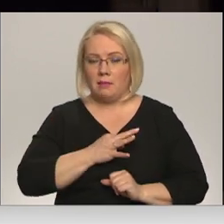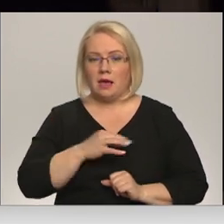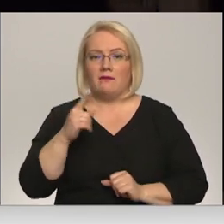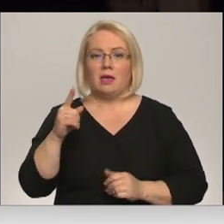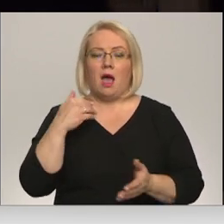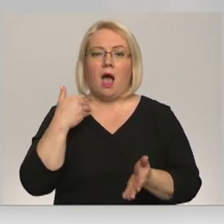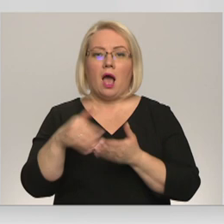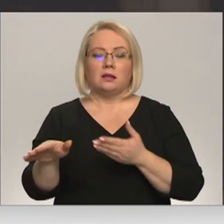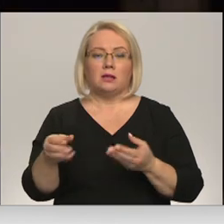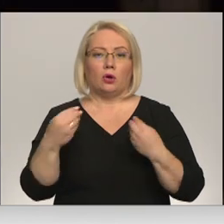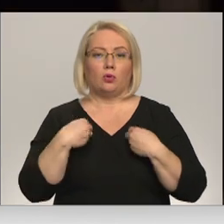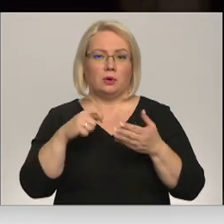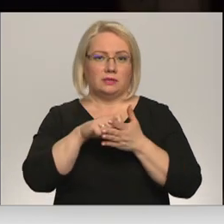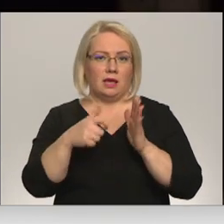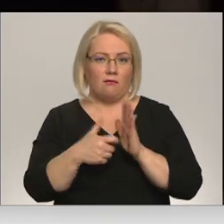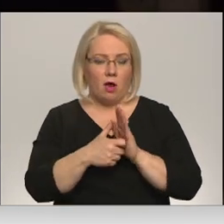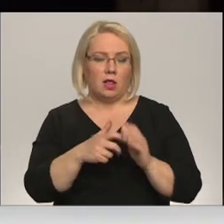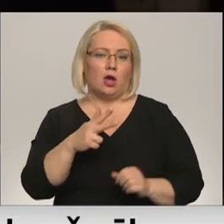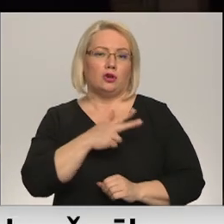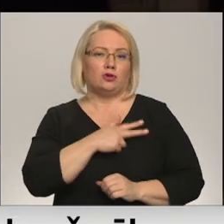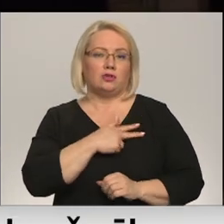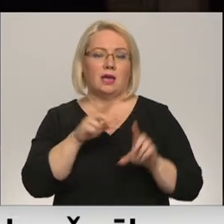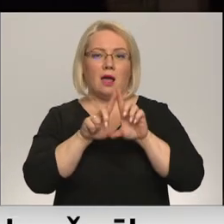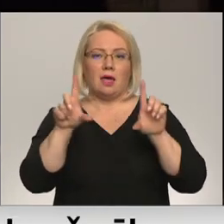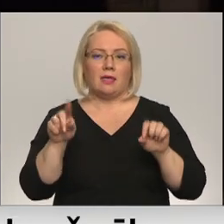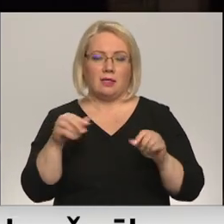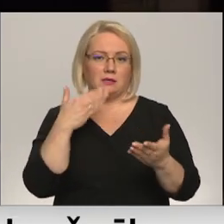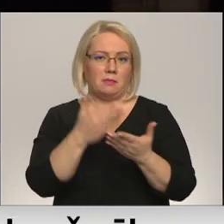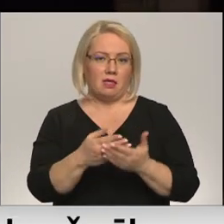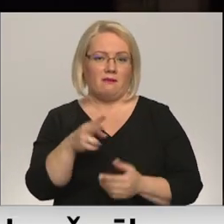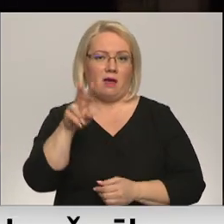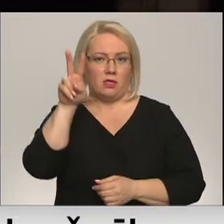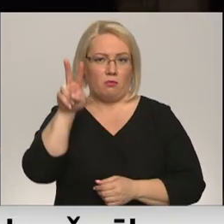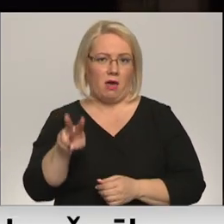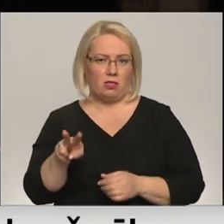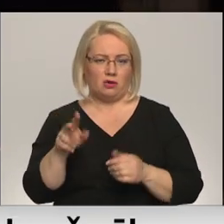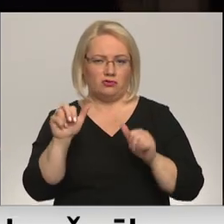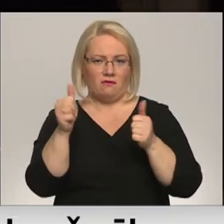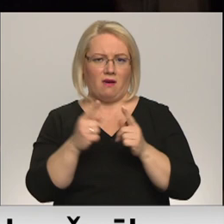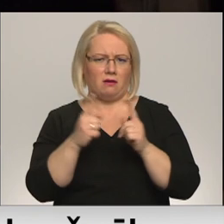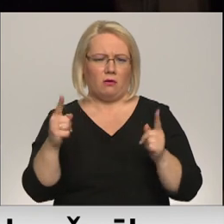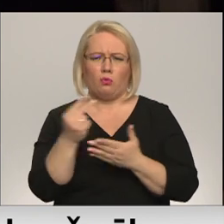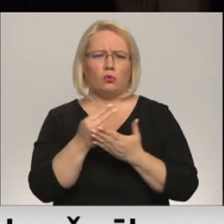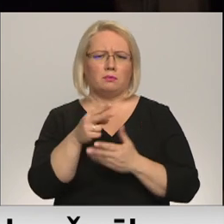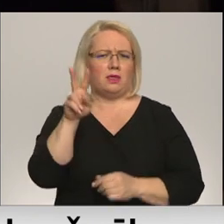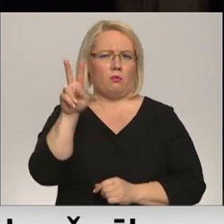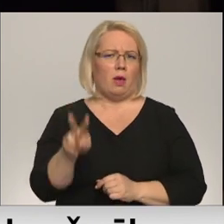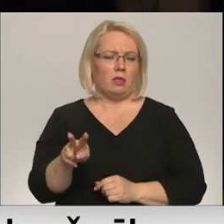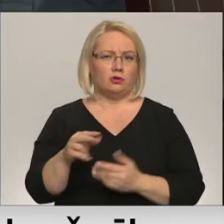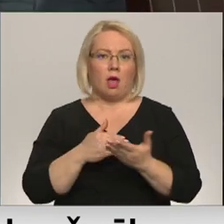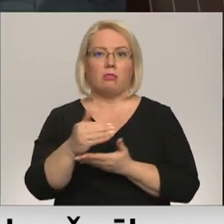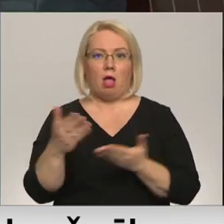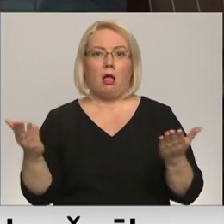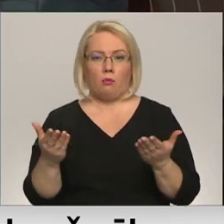man dot dzīvokli. Sociālie man piedāvā 2 mēnešu variantu, bet kas ir 2 mēnešu variants? Nu, ko